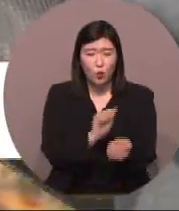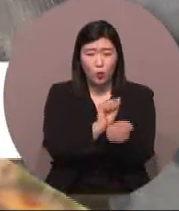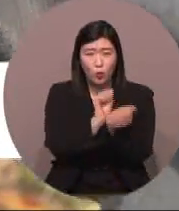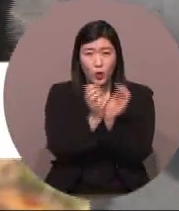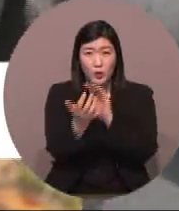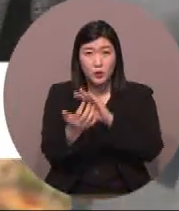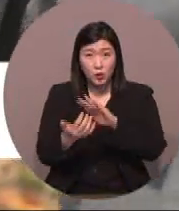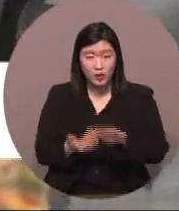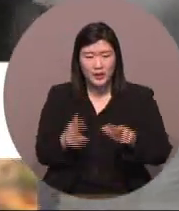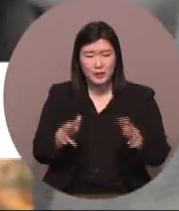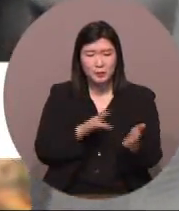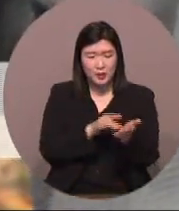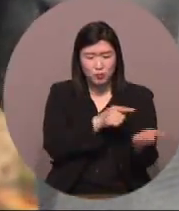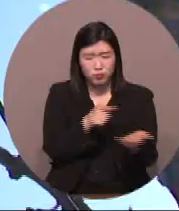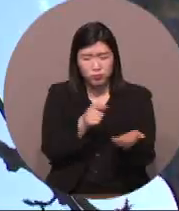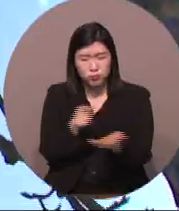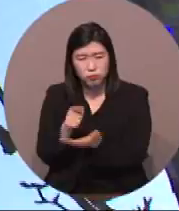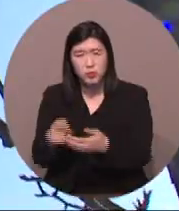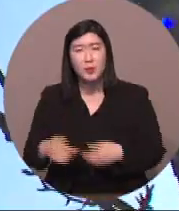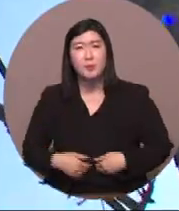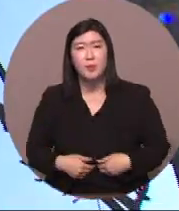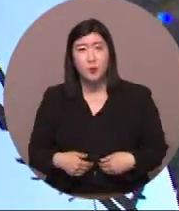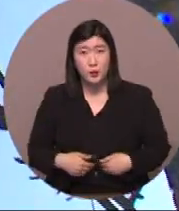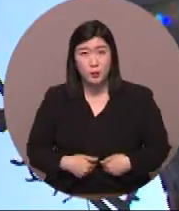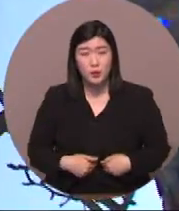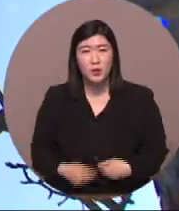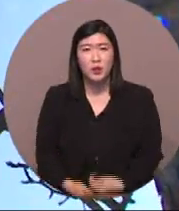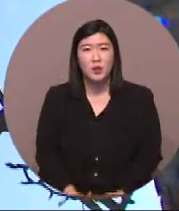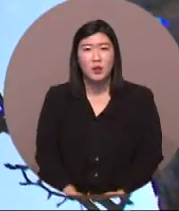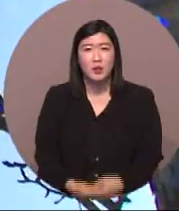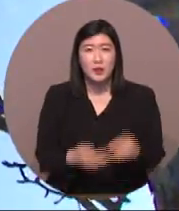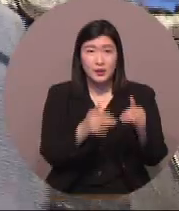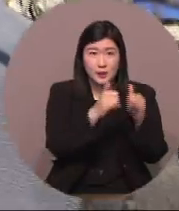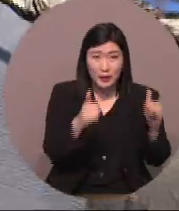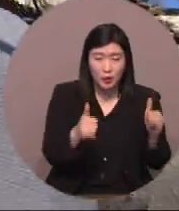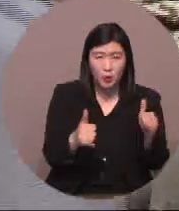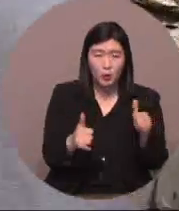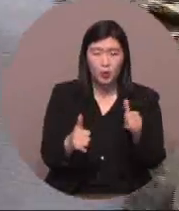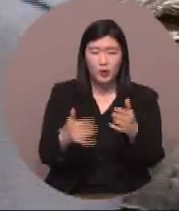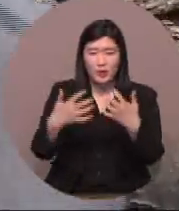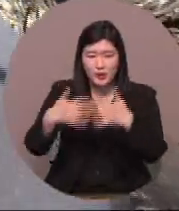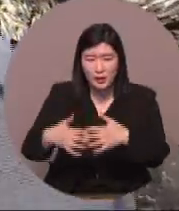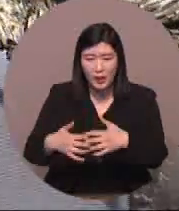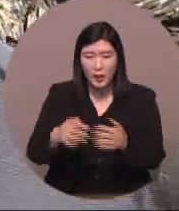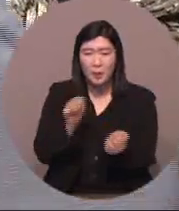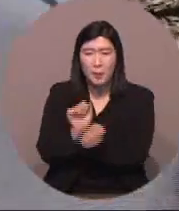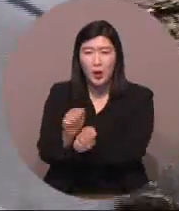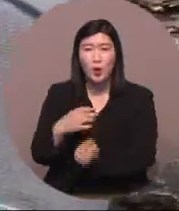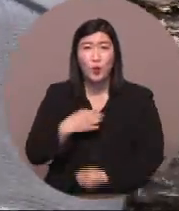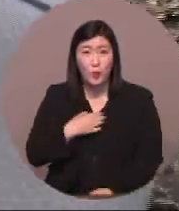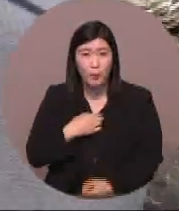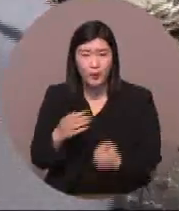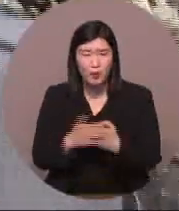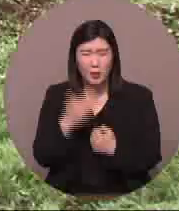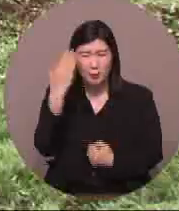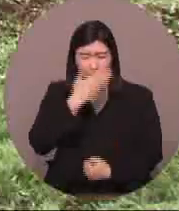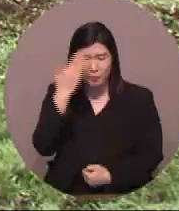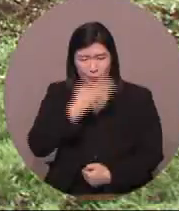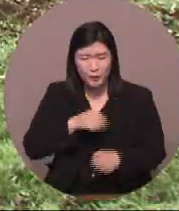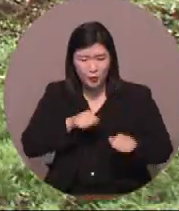트기 전인 지금이 적기입니다 작업자 나 작업 쪽으로도 감염될 수 있어 철저한 소독이 무엇보다 중요하고